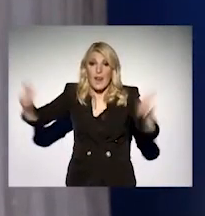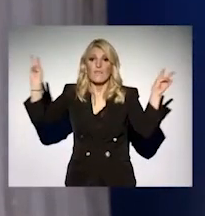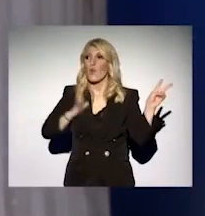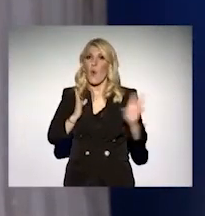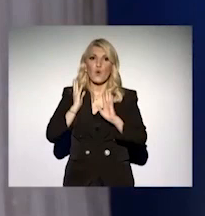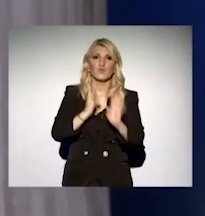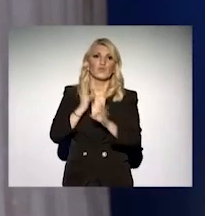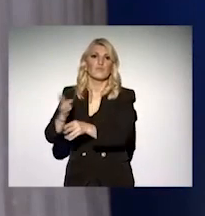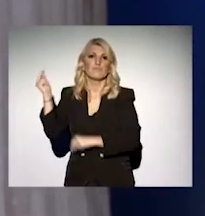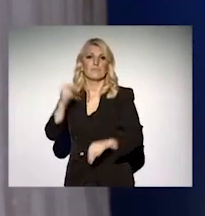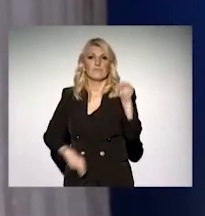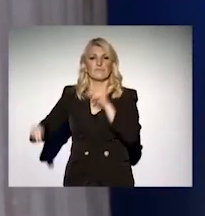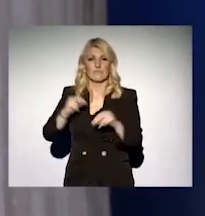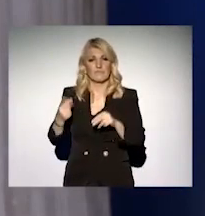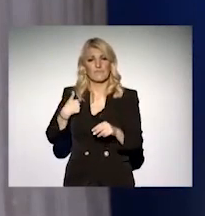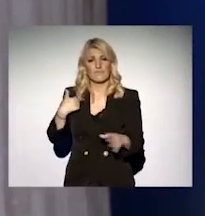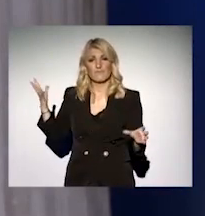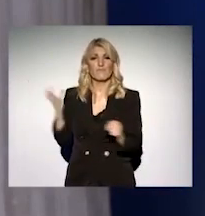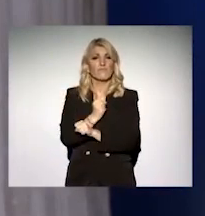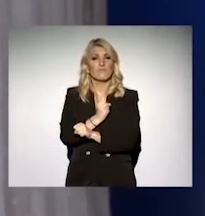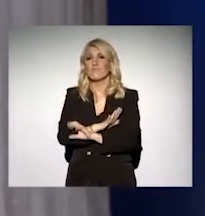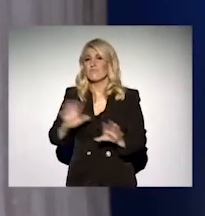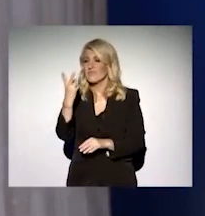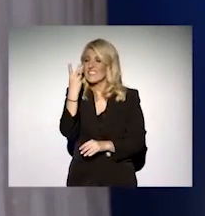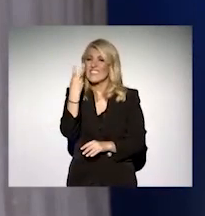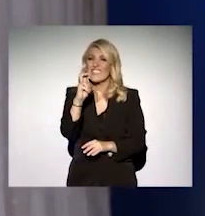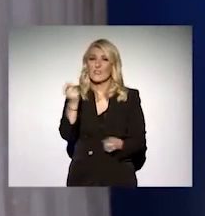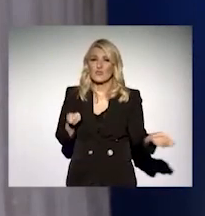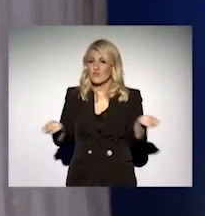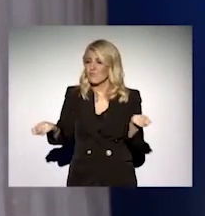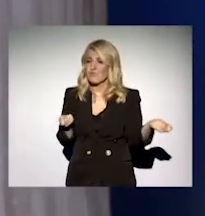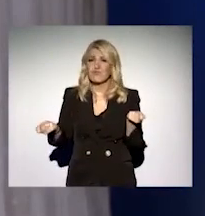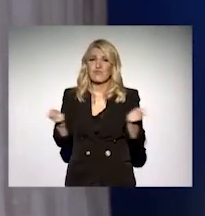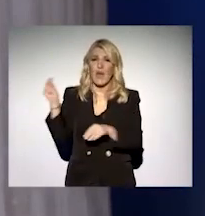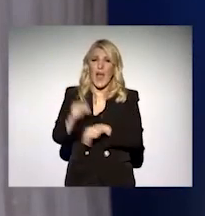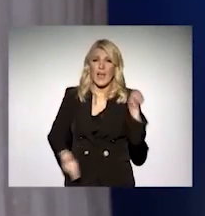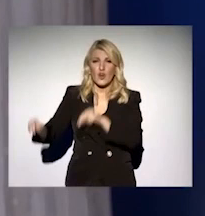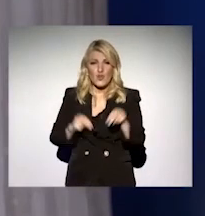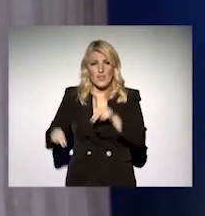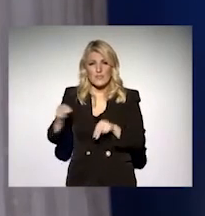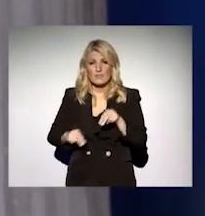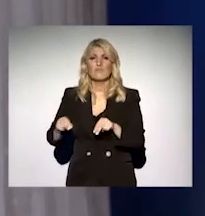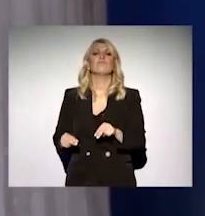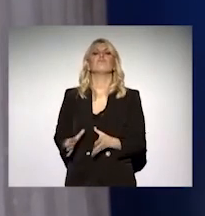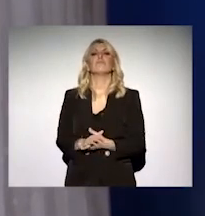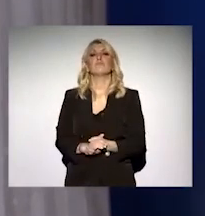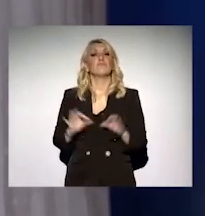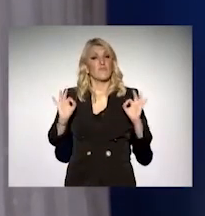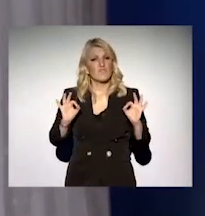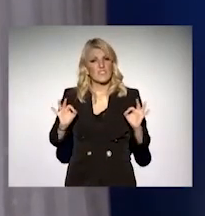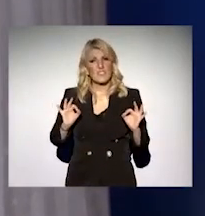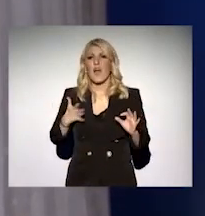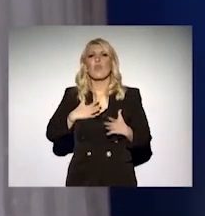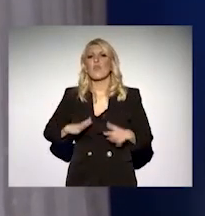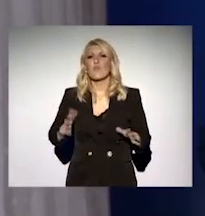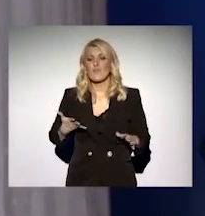Το βλέπουμε και από τον κύριο Ανδρουλάκη. Αλλά ο κύριος Κασελάκης είναι που πολλές φορές αναρωτιέσαι αν υπερισχύει